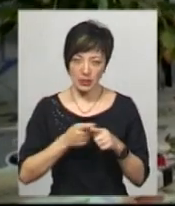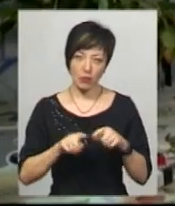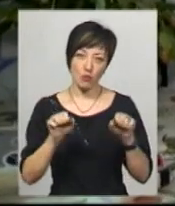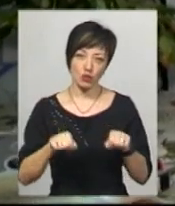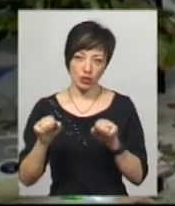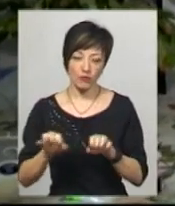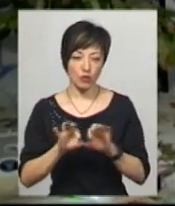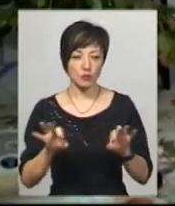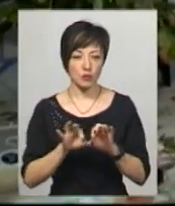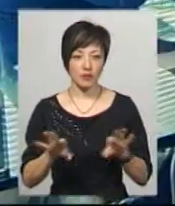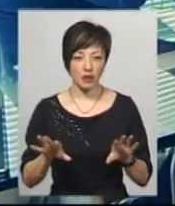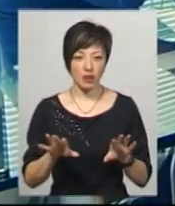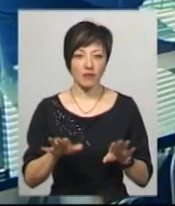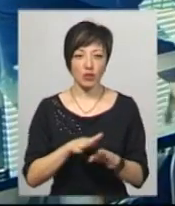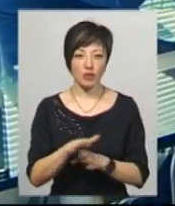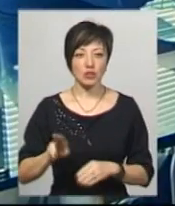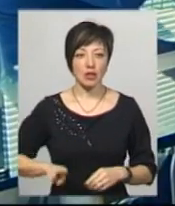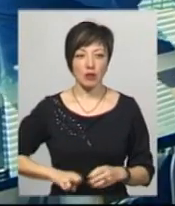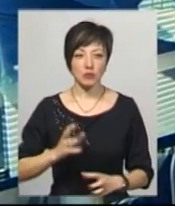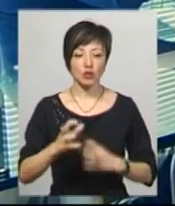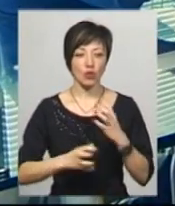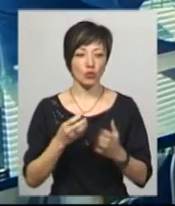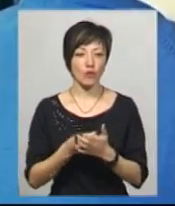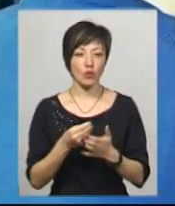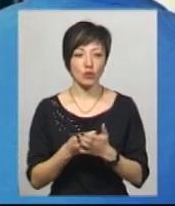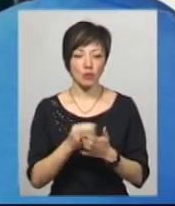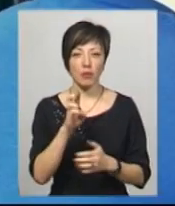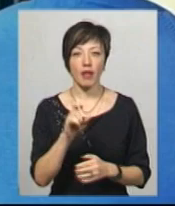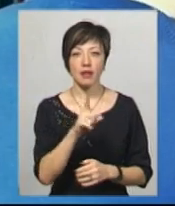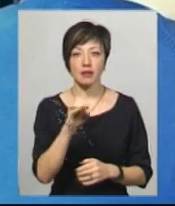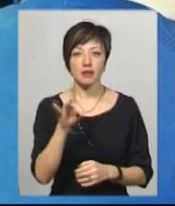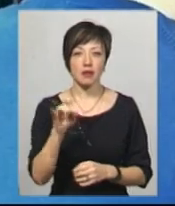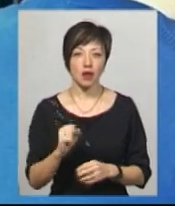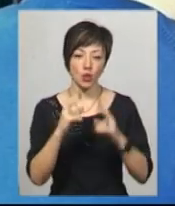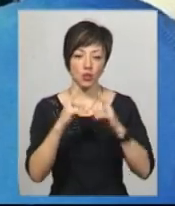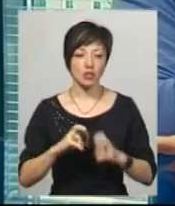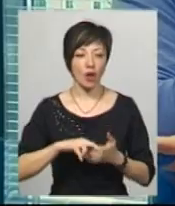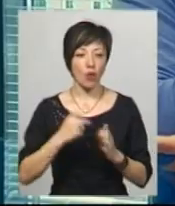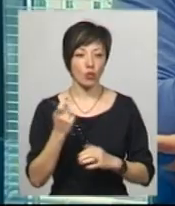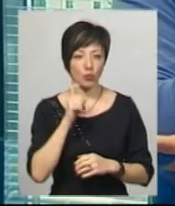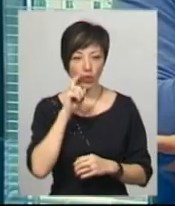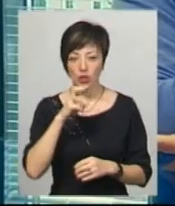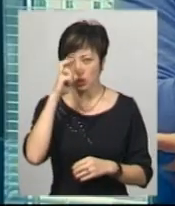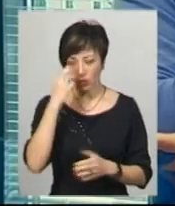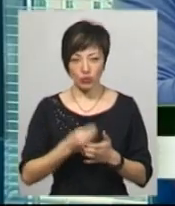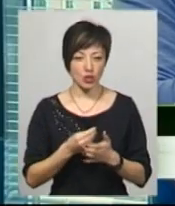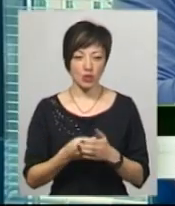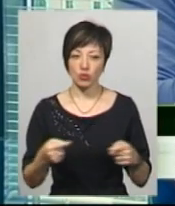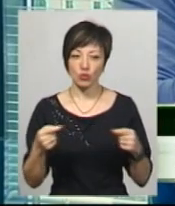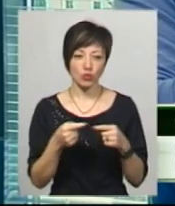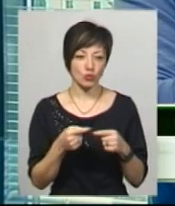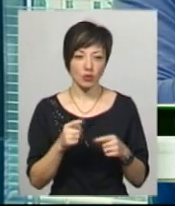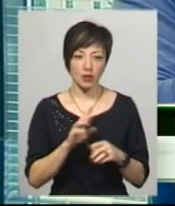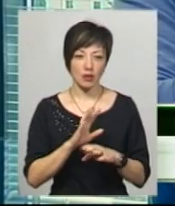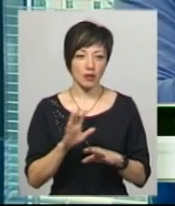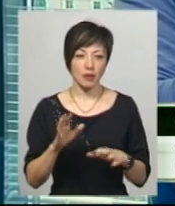можливо, розповідає Олег Устенко, виконавчий директор Міжнародного фонду Блейзера, який досліджує економіку України. Державний бюджет точно не